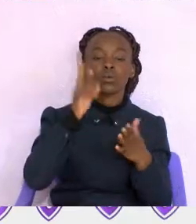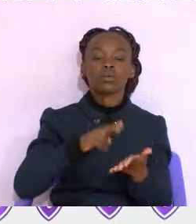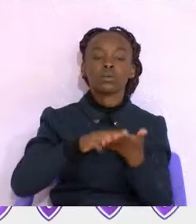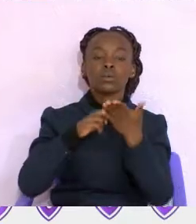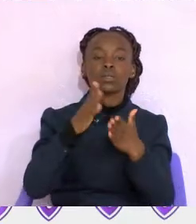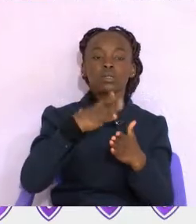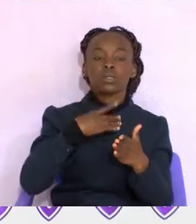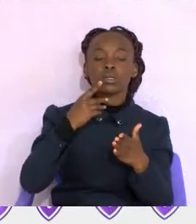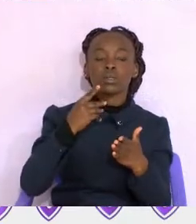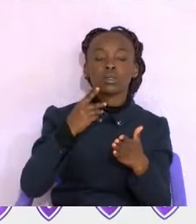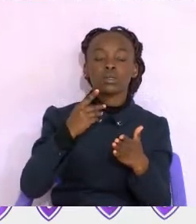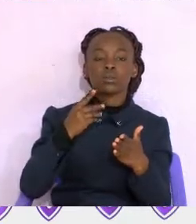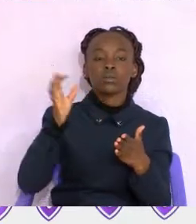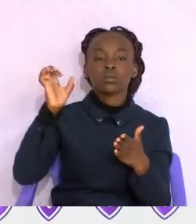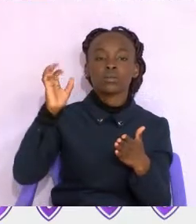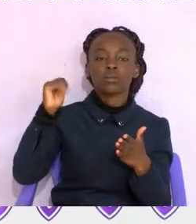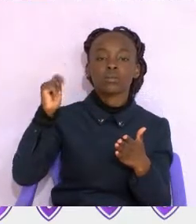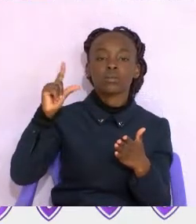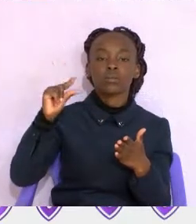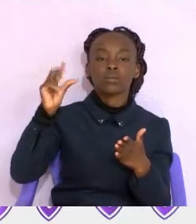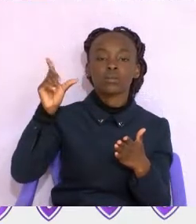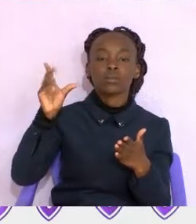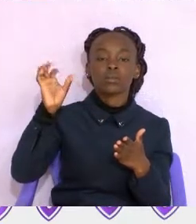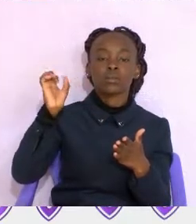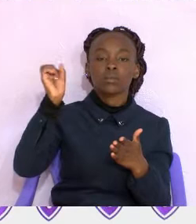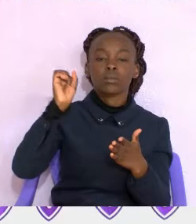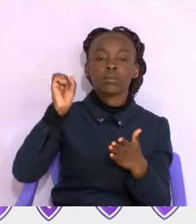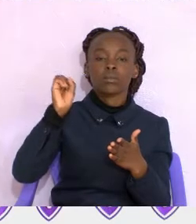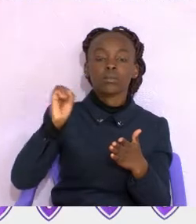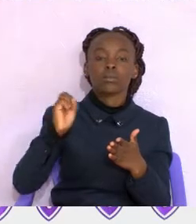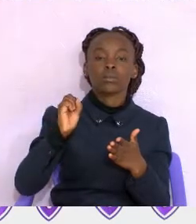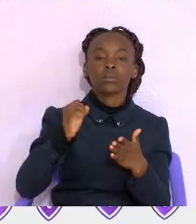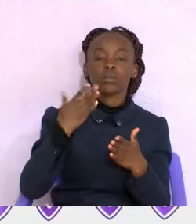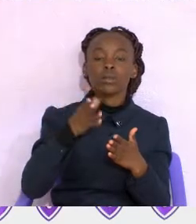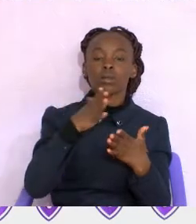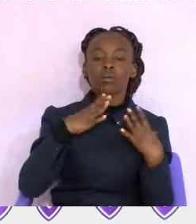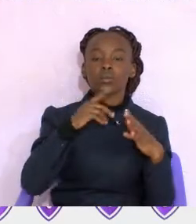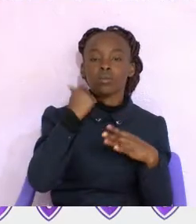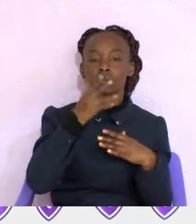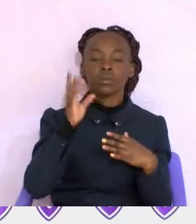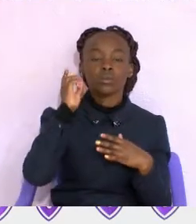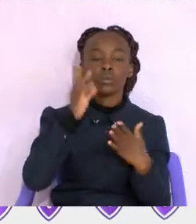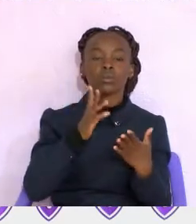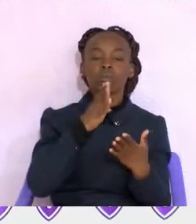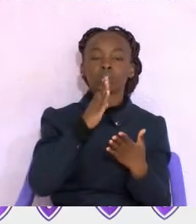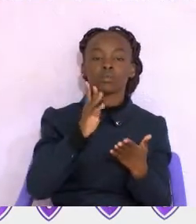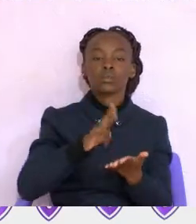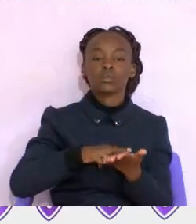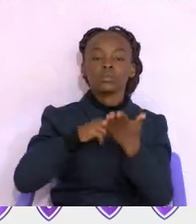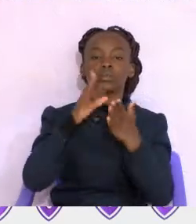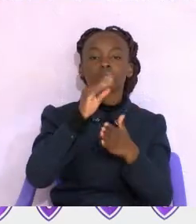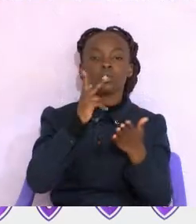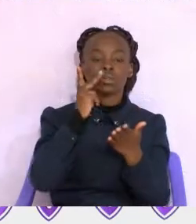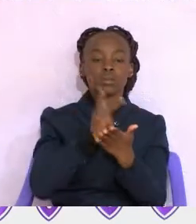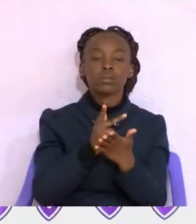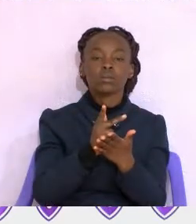Kama vile tai, kuna watu bado watainuka kwa masiku kama hayo. Wapendwa, kuna watu watahifadhika kwa majira kama hayo. Kama